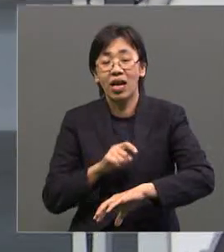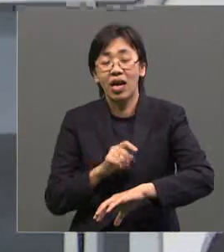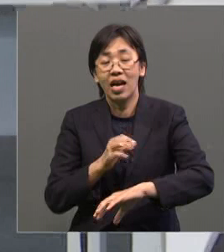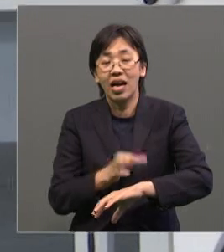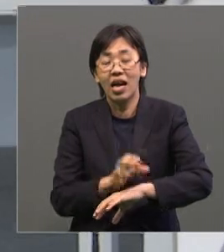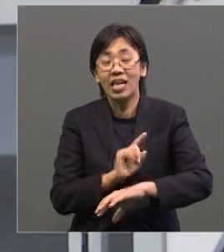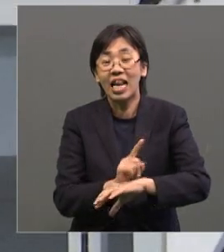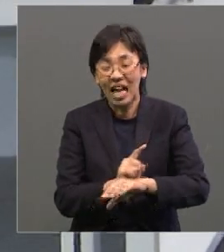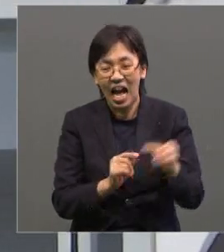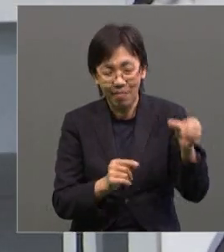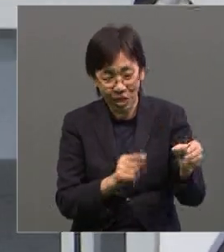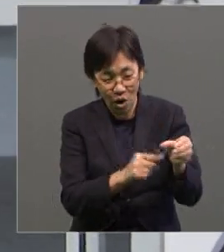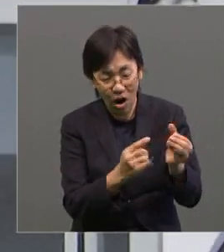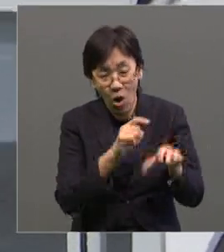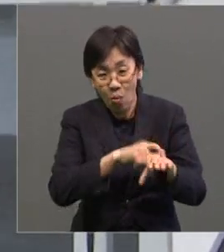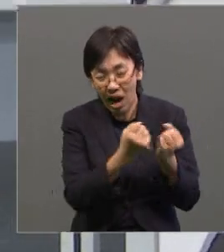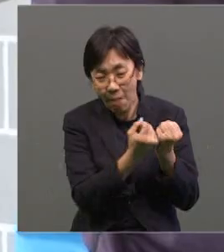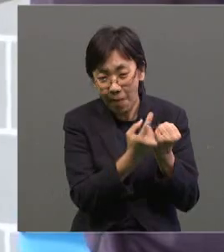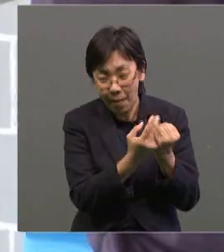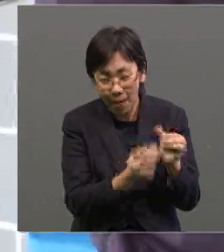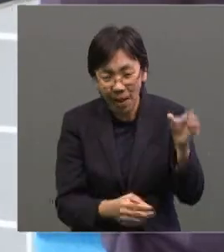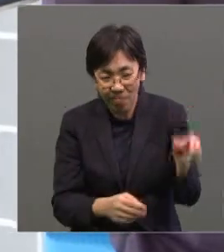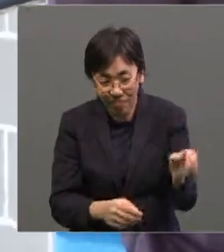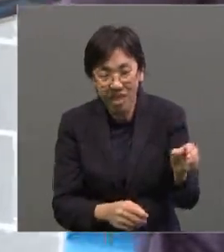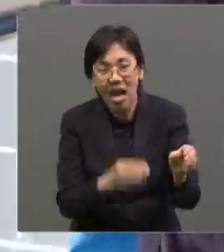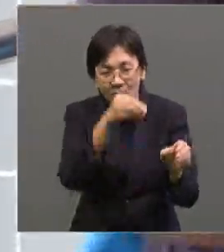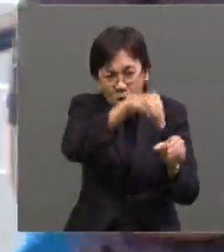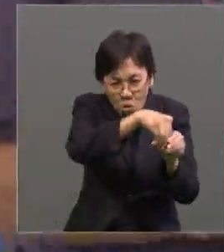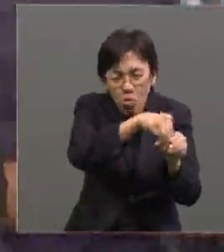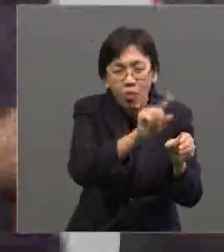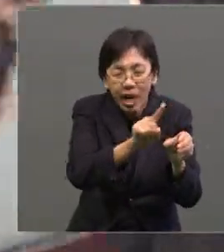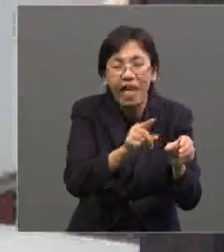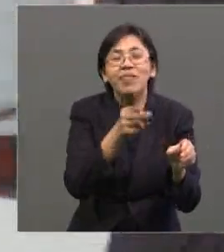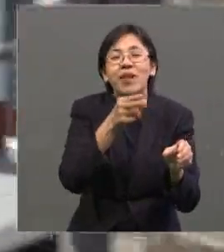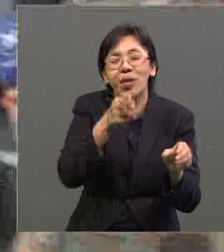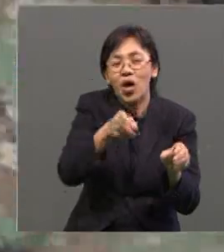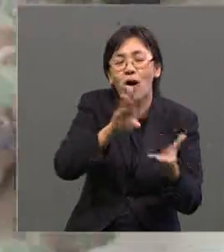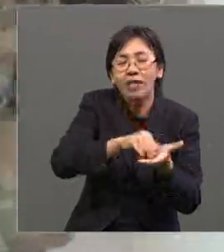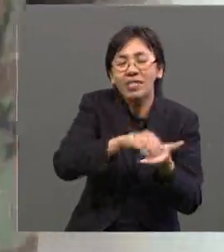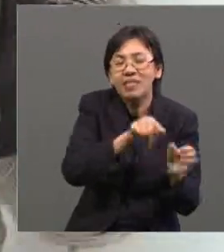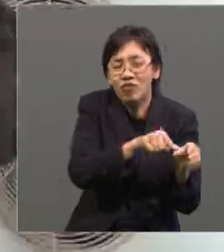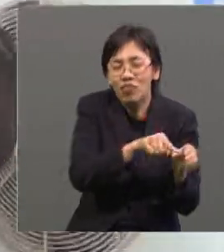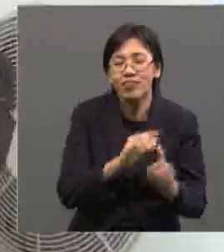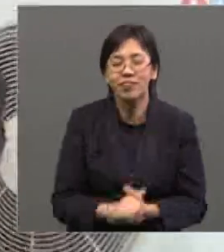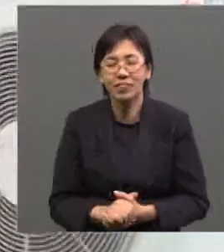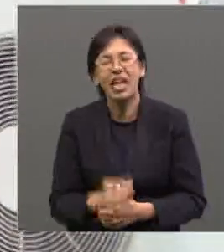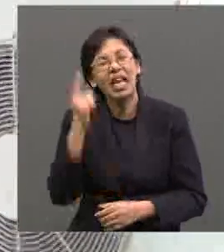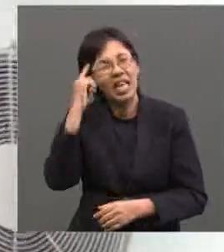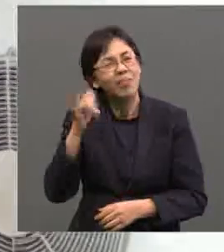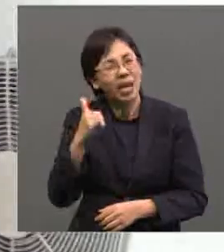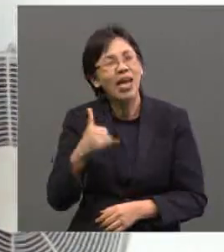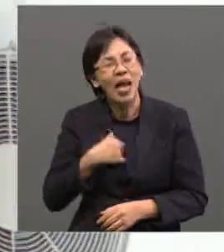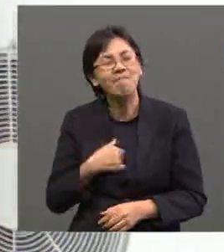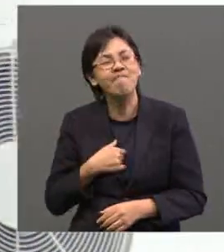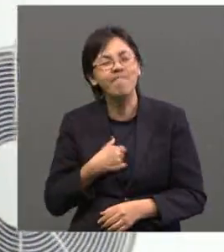กล้องลักษณะแบบนี้เนี่ยเธอบอกมันชัดมากคือทุกอย่างเนี่ยมันชัดมากข้อมูลเธอก็เลยรู้ว่าน่าจะโดนแล้ว